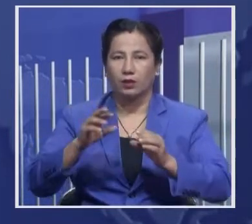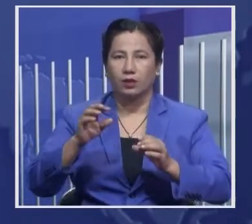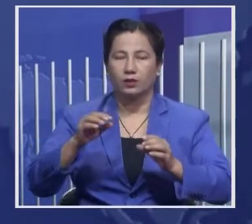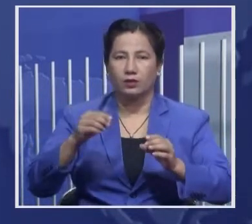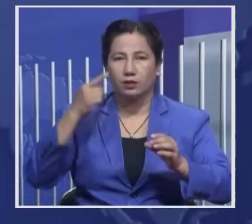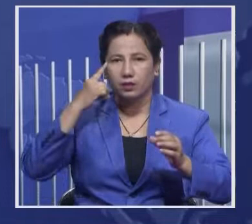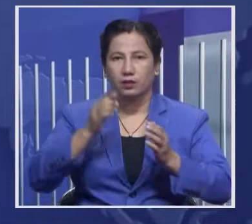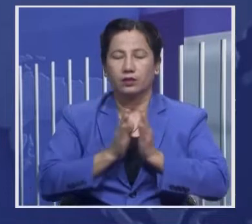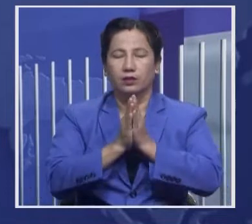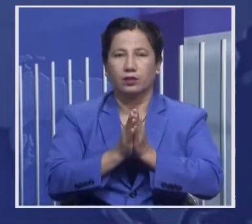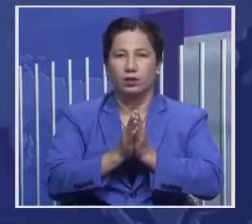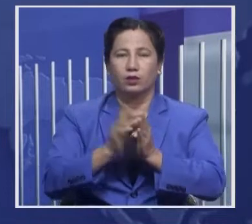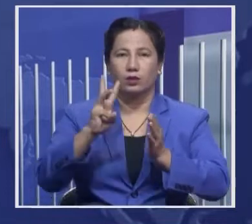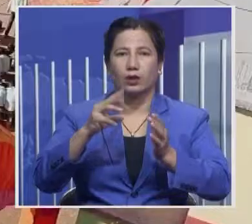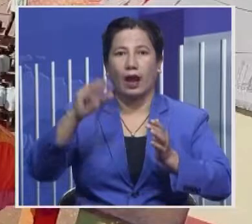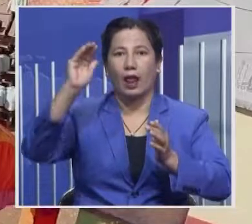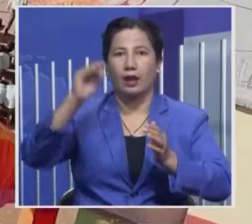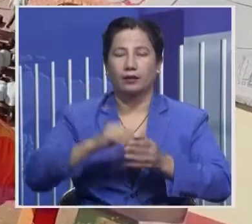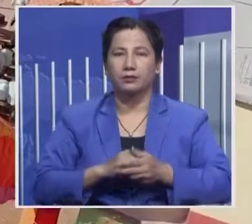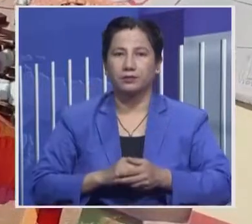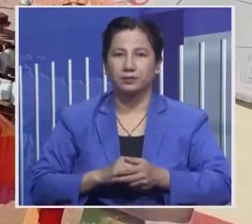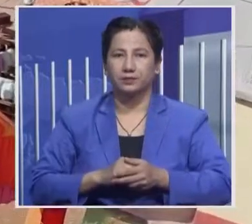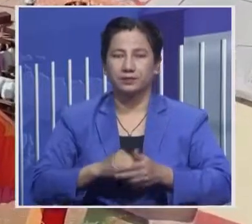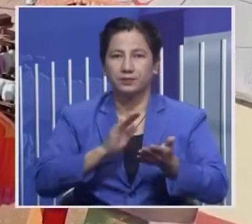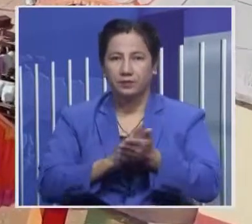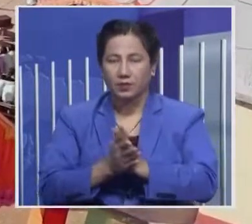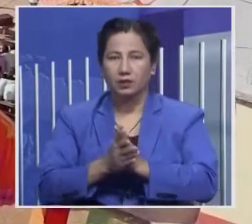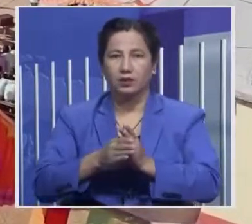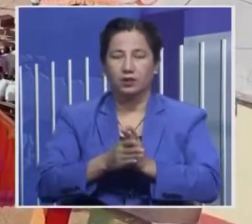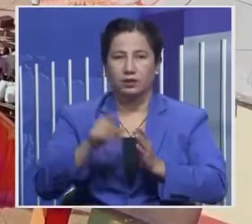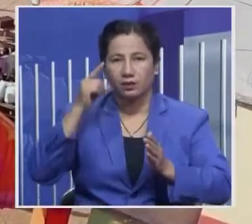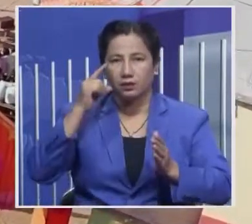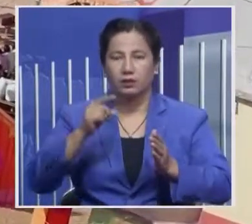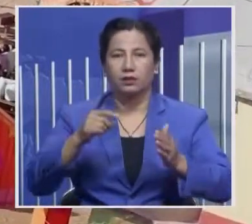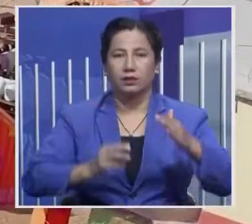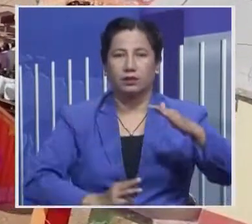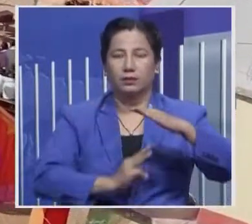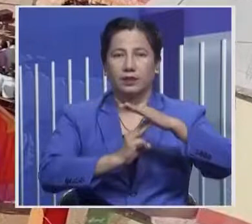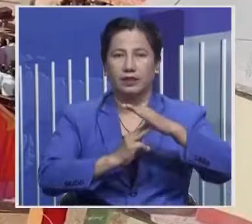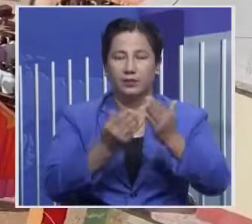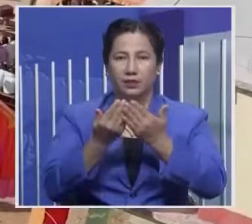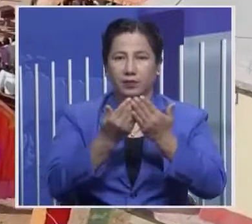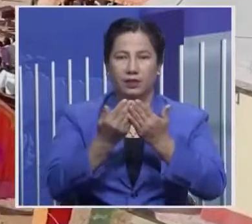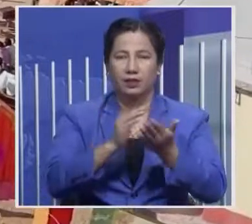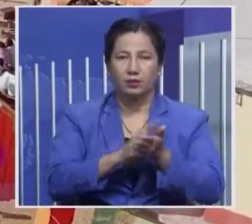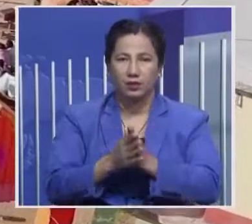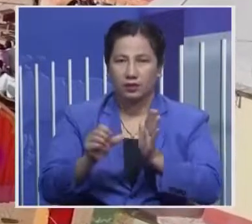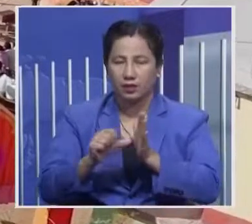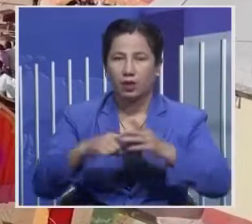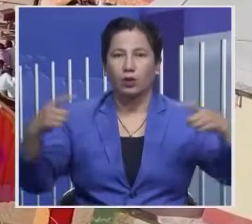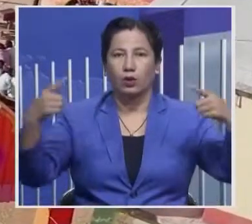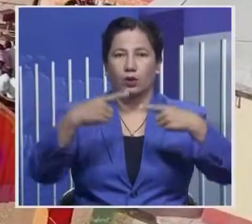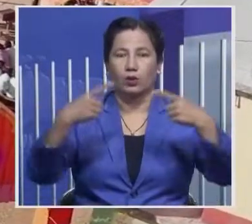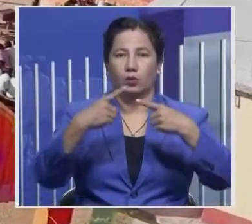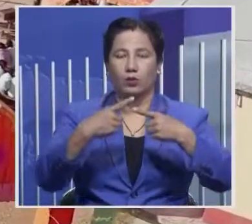सिद्धेश्वर माविको हुक्के डाँडा। बैतडीको सिद्धेश्वर माध्यमिक विद्यालय जुन बैतडी जिल्लाको नमुना